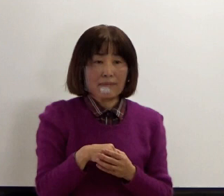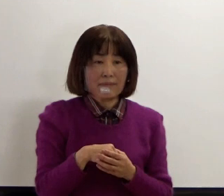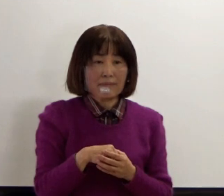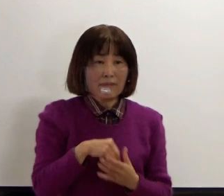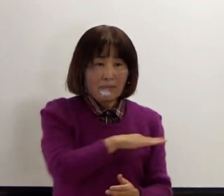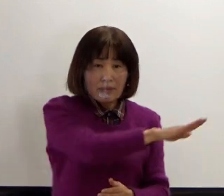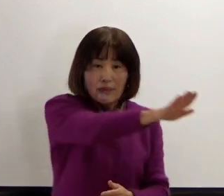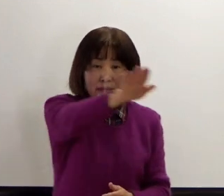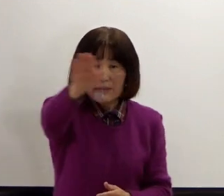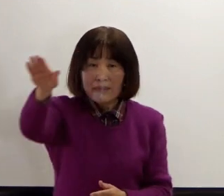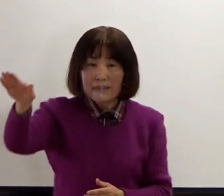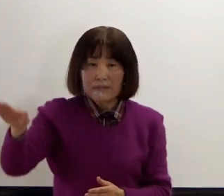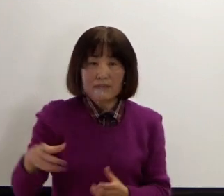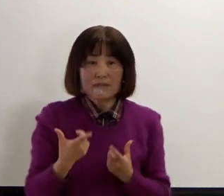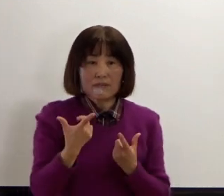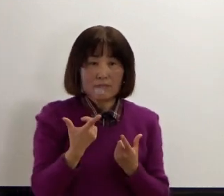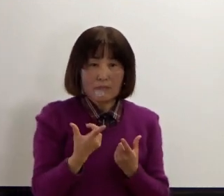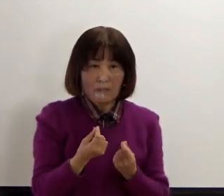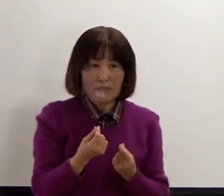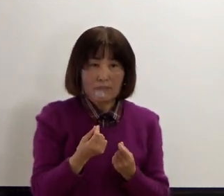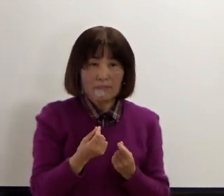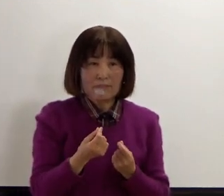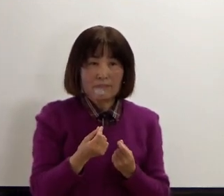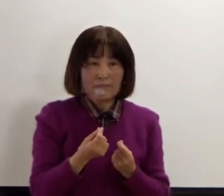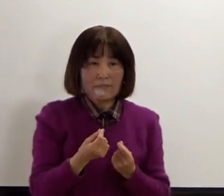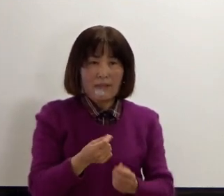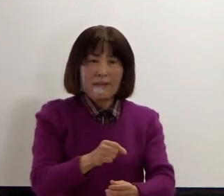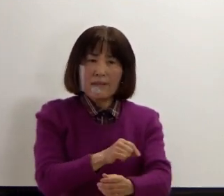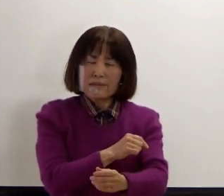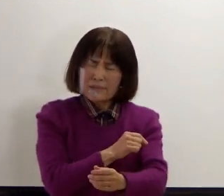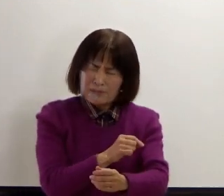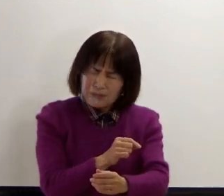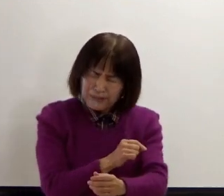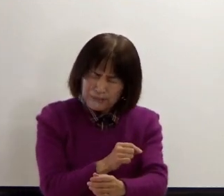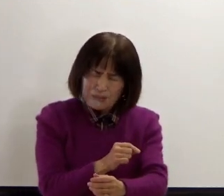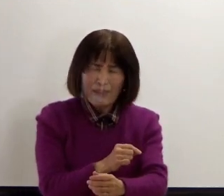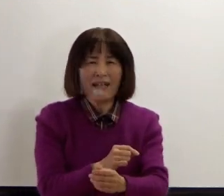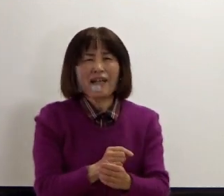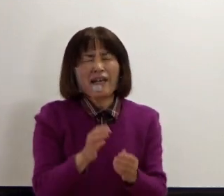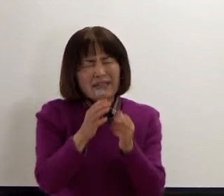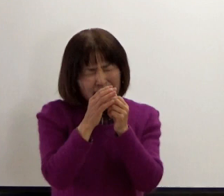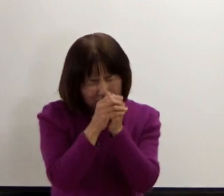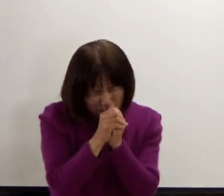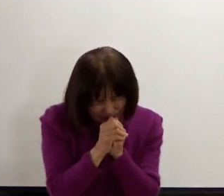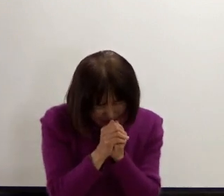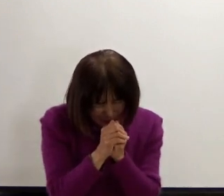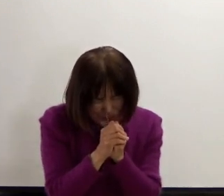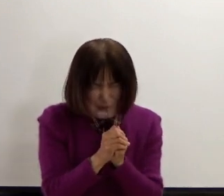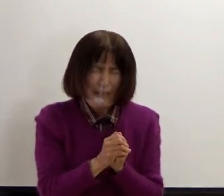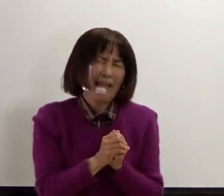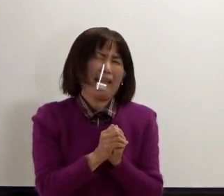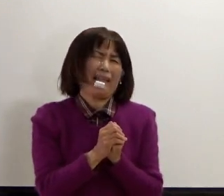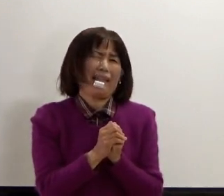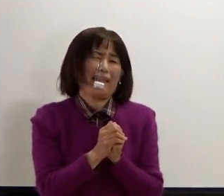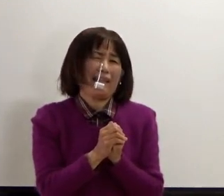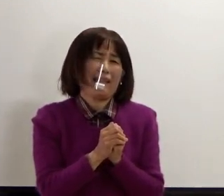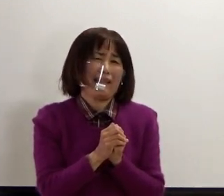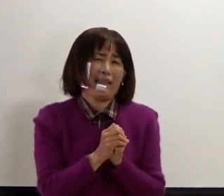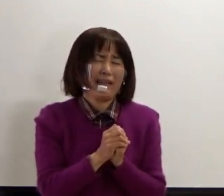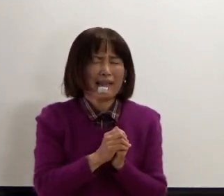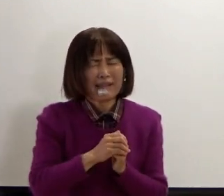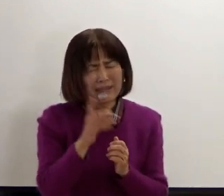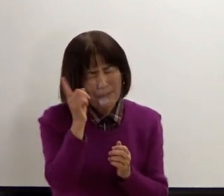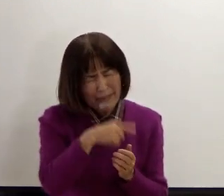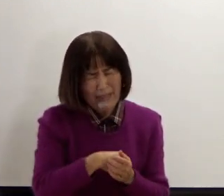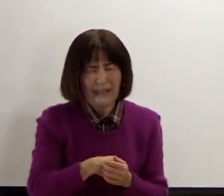ちも時にはね、そういう思いに駆られることはあるんじゃないでしょうか。祈りながら、神様は私の方に目を向けてください、私